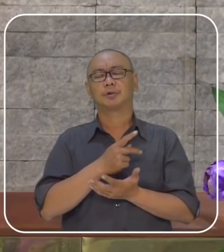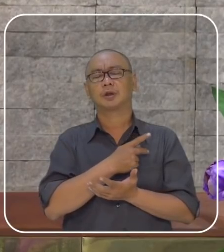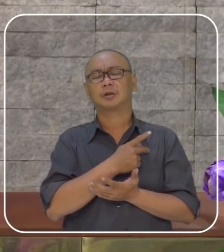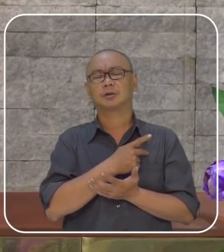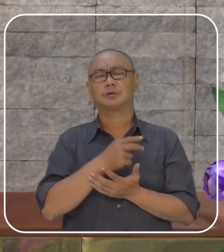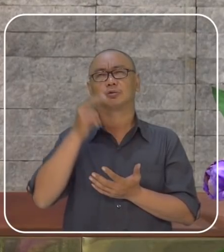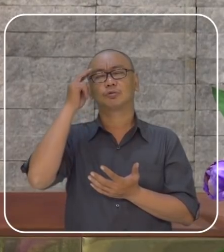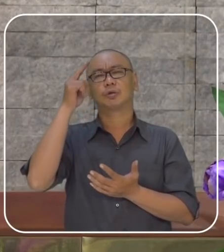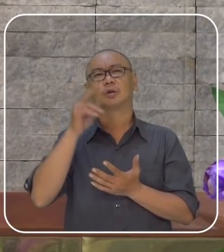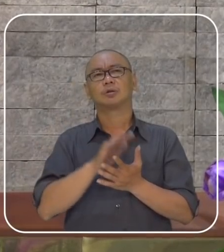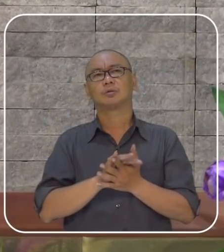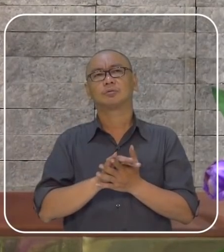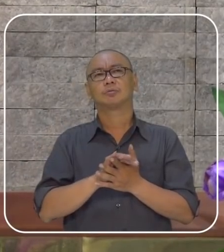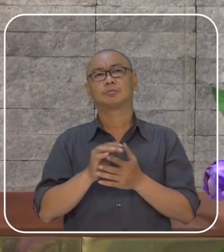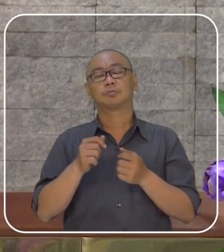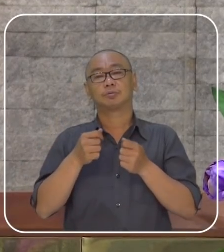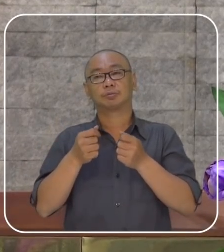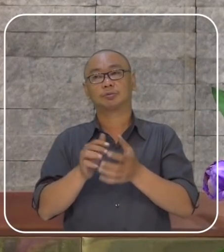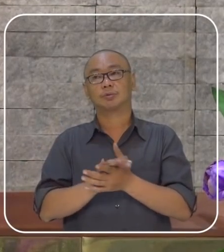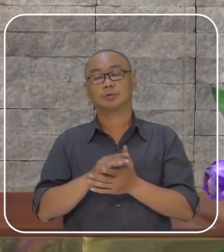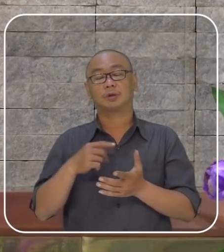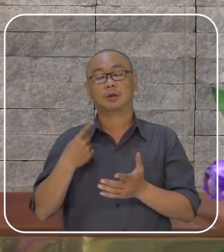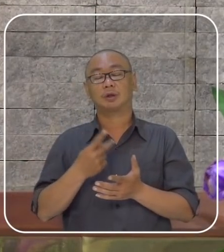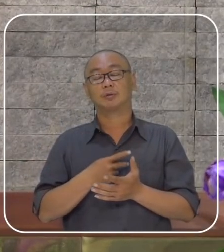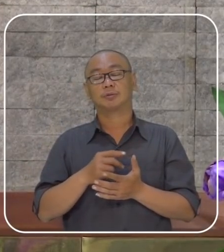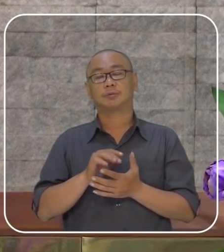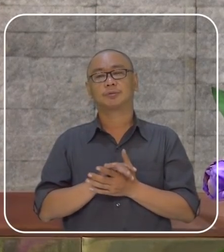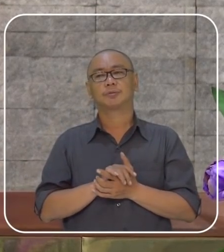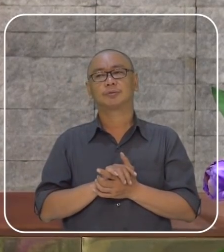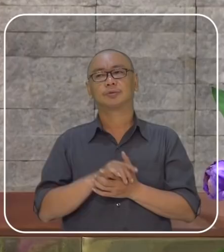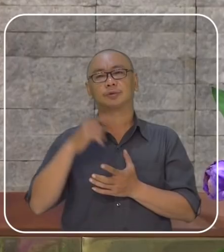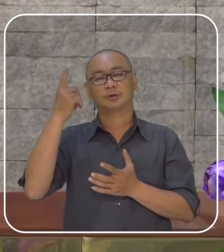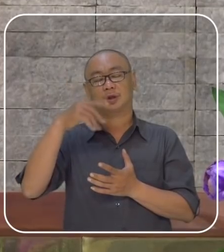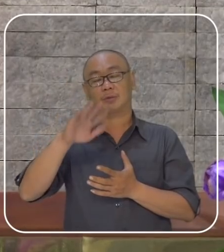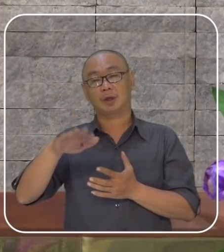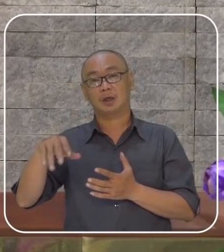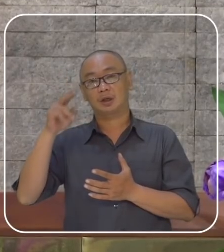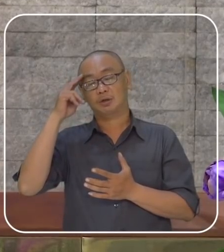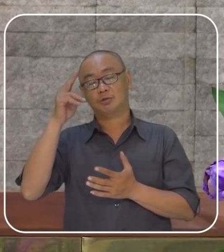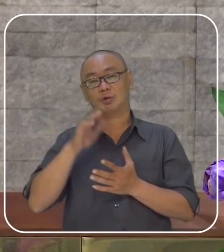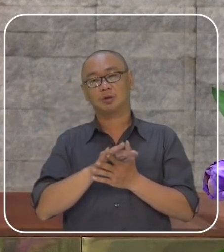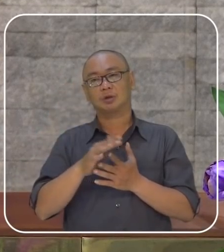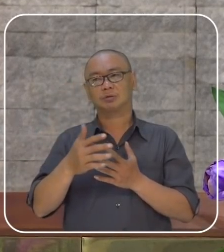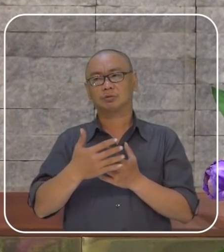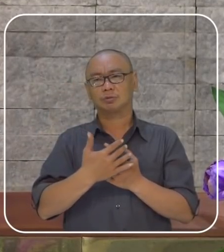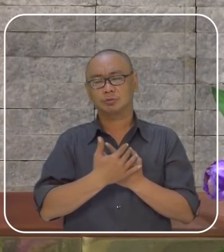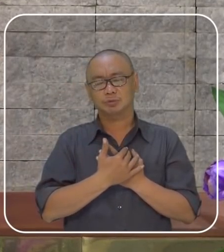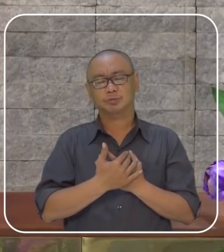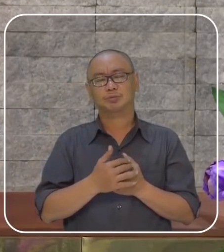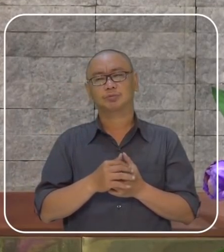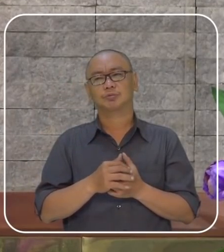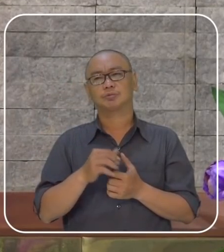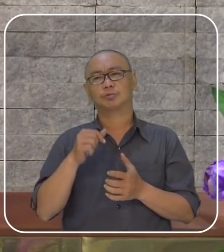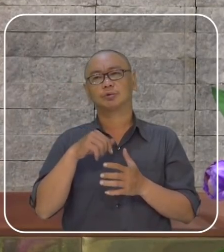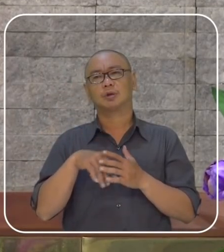Tuhan, oleh sebab itu berkatilah juga akan setiap anak-anak Tuhan yang bergumul di